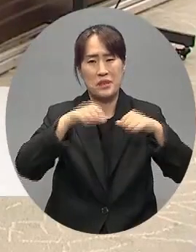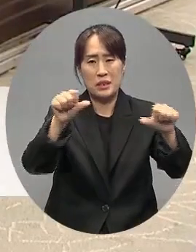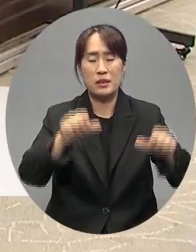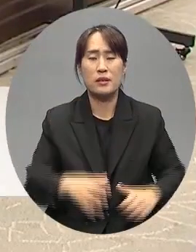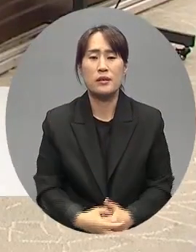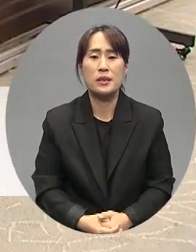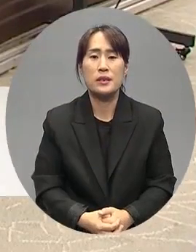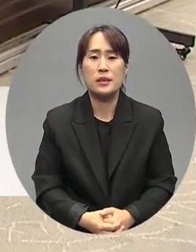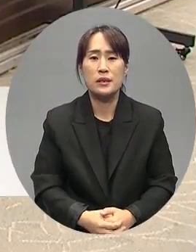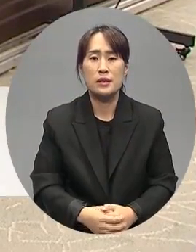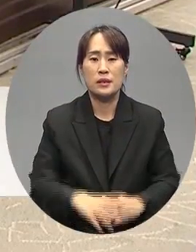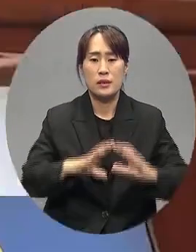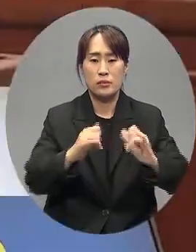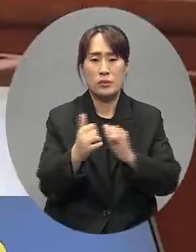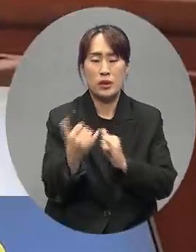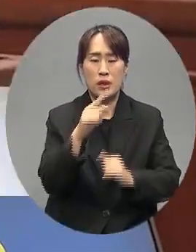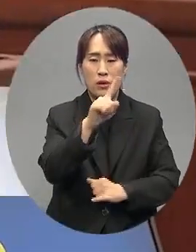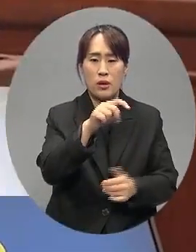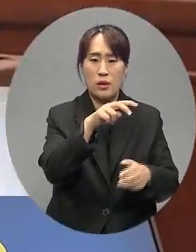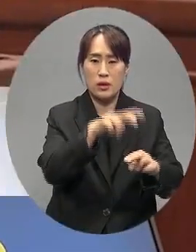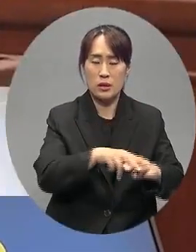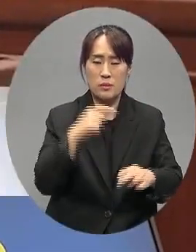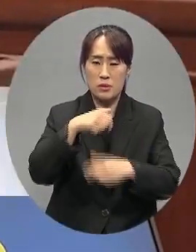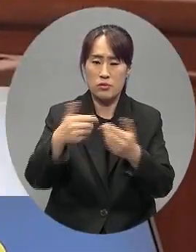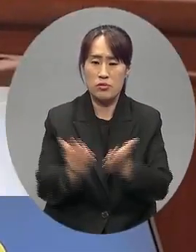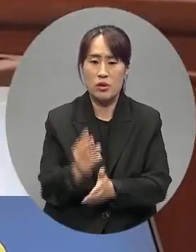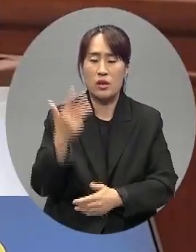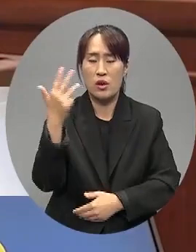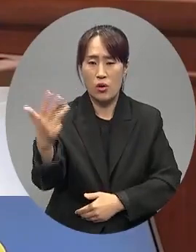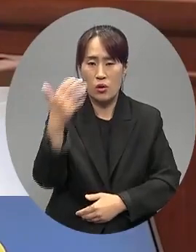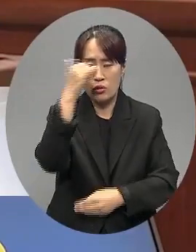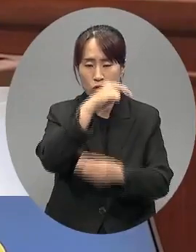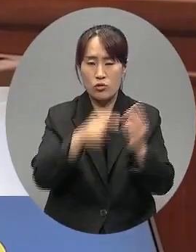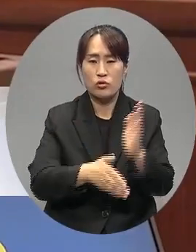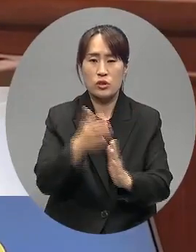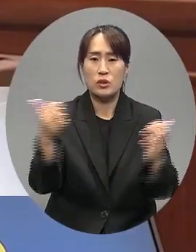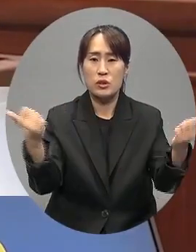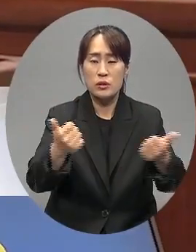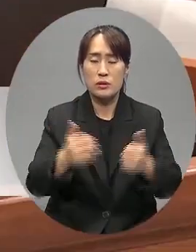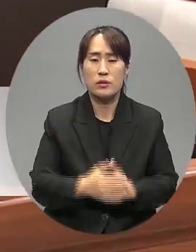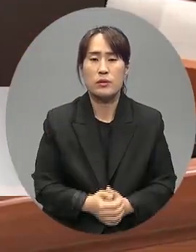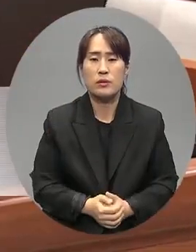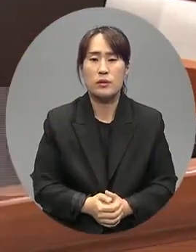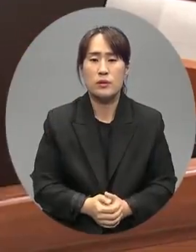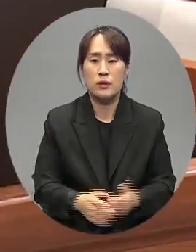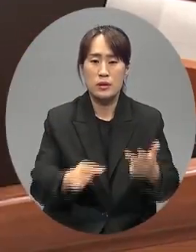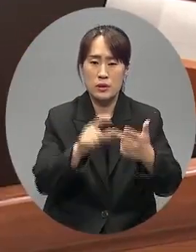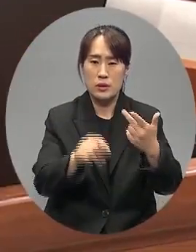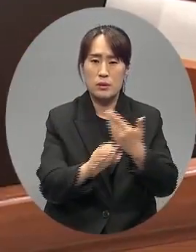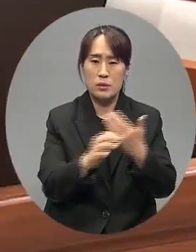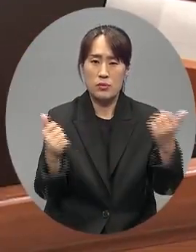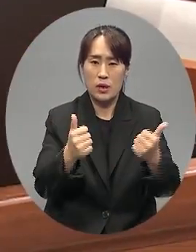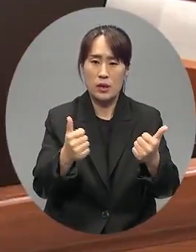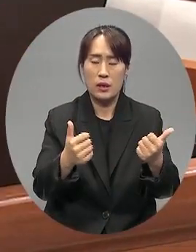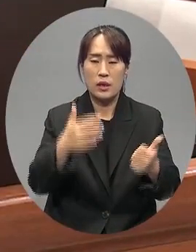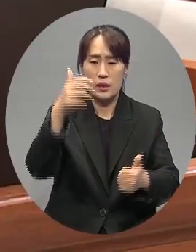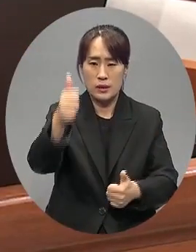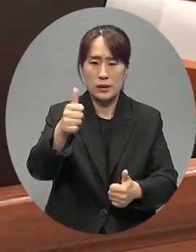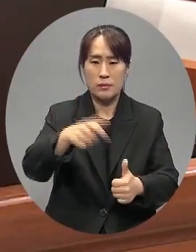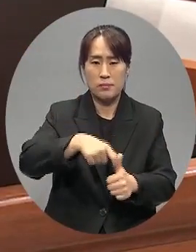불참했습니다 국민의 힘 11석 민주당 석인 충주시 회는 다음달 임시회에서 의장을